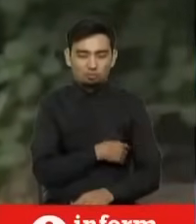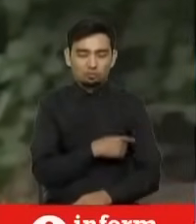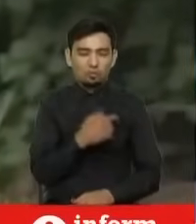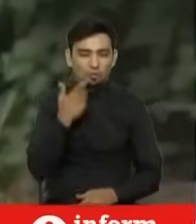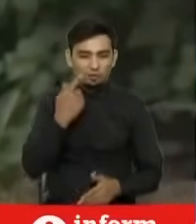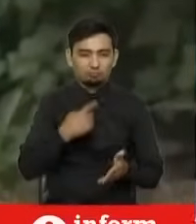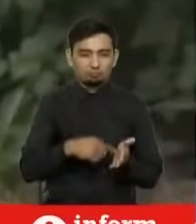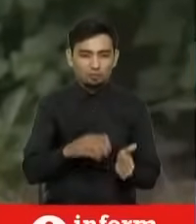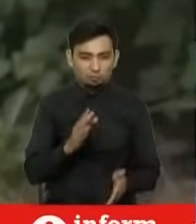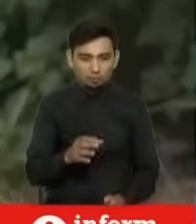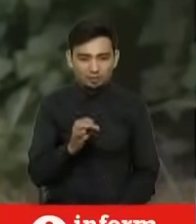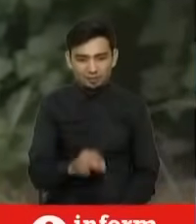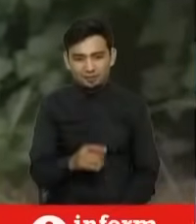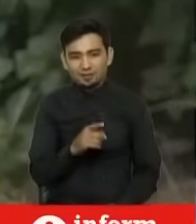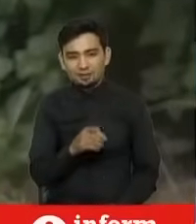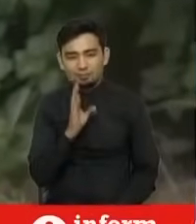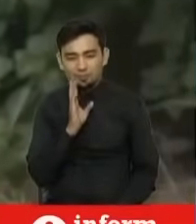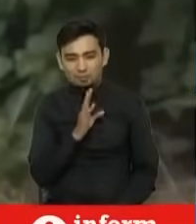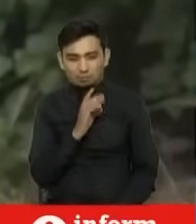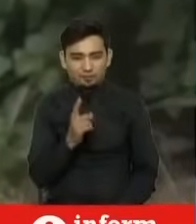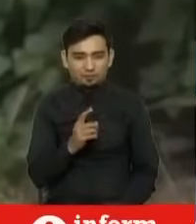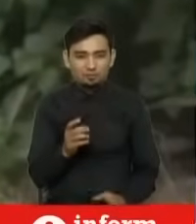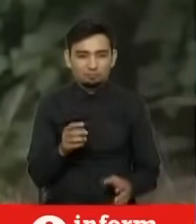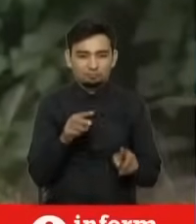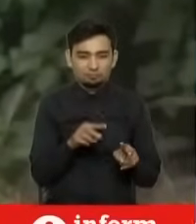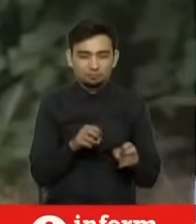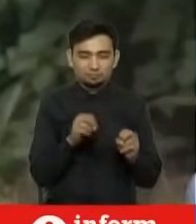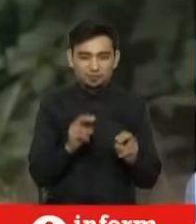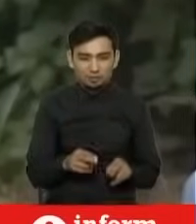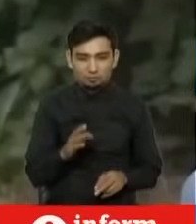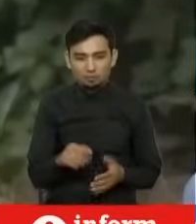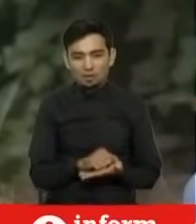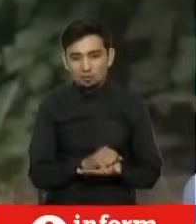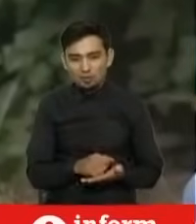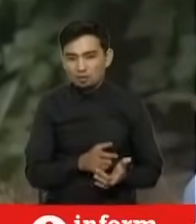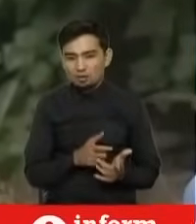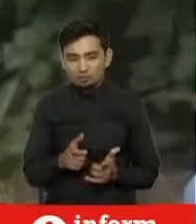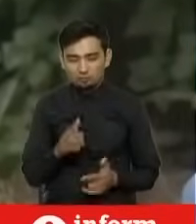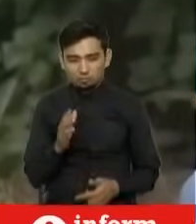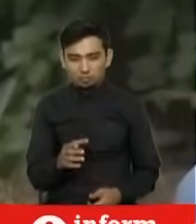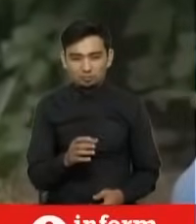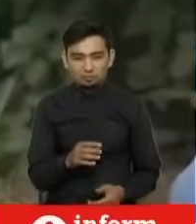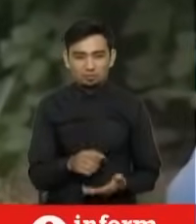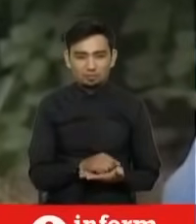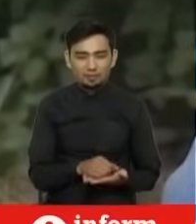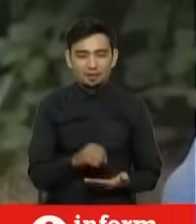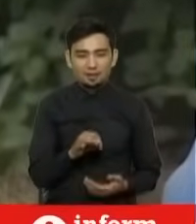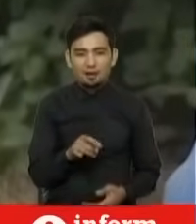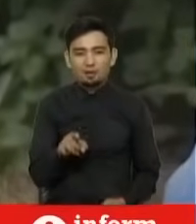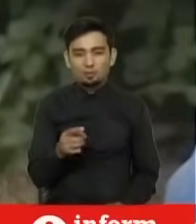ем алып шыққан соң анасын қамқоршылыққа тағайындауға құжаттың бәріне көмек беріледі.